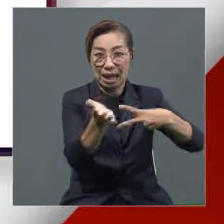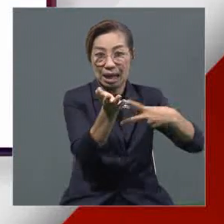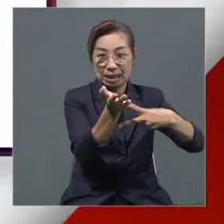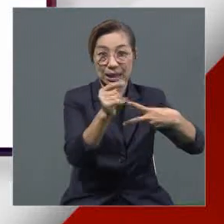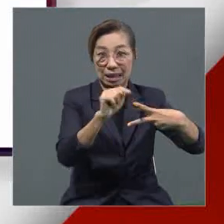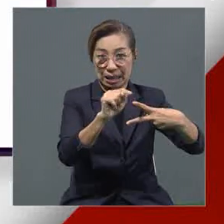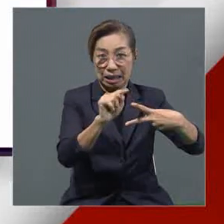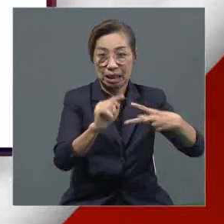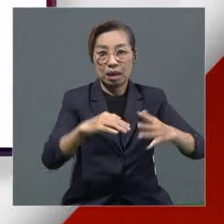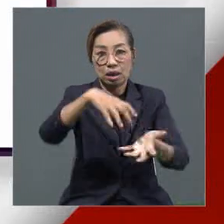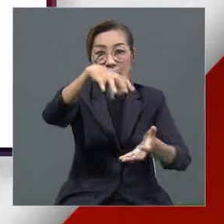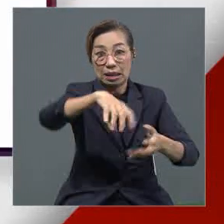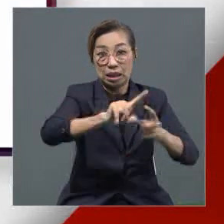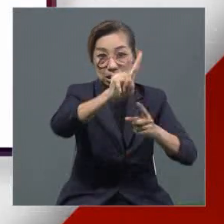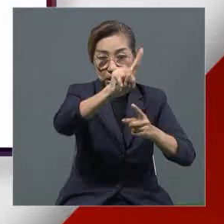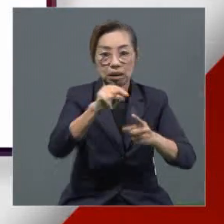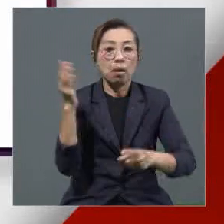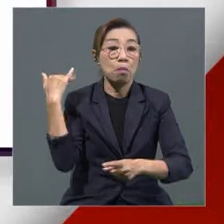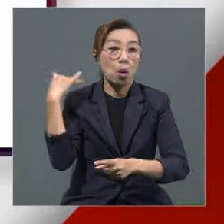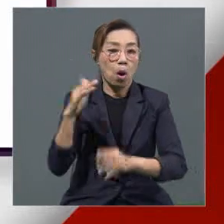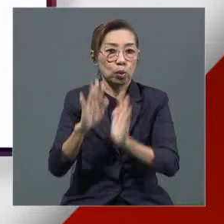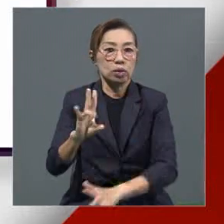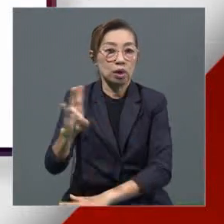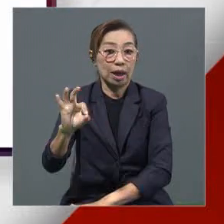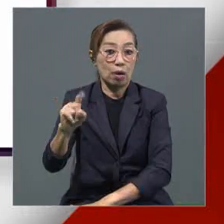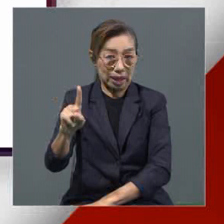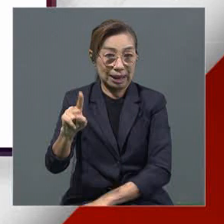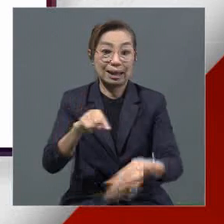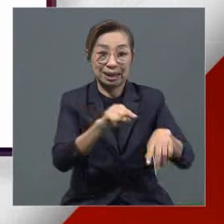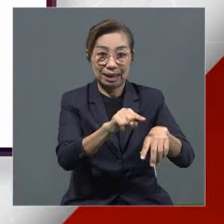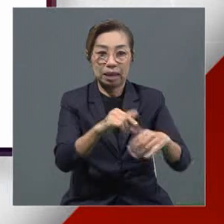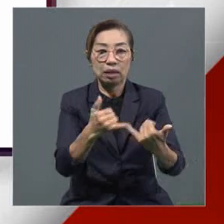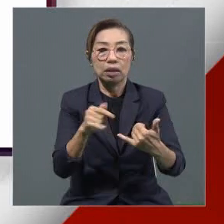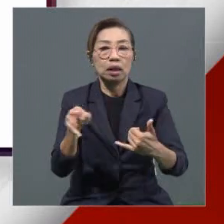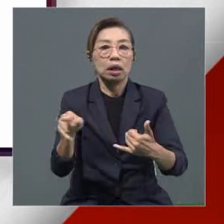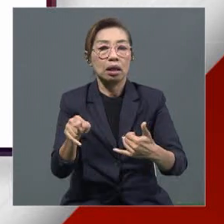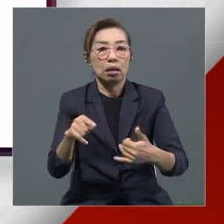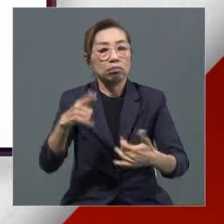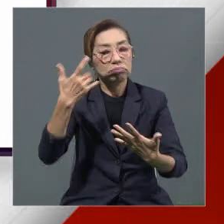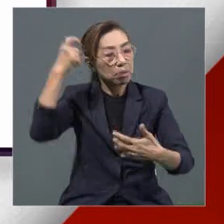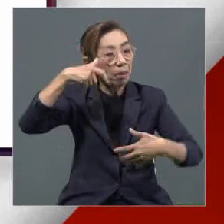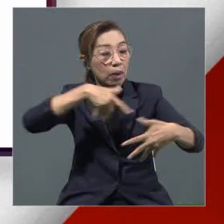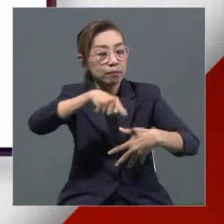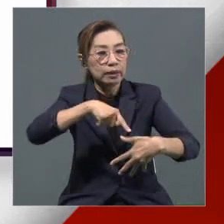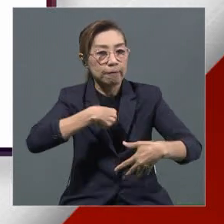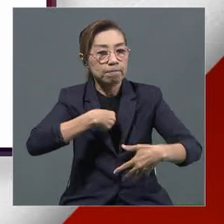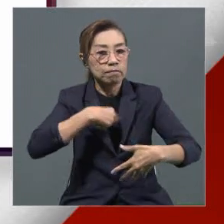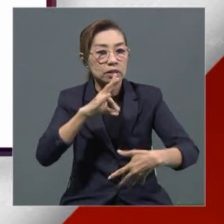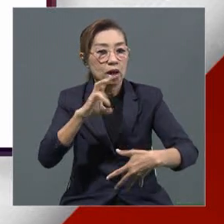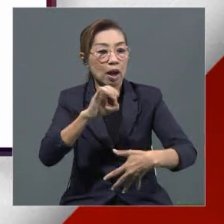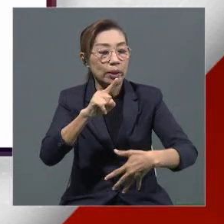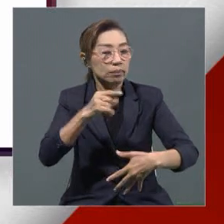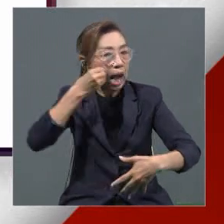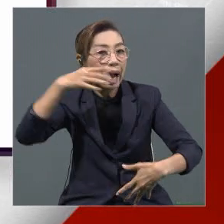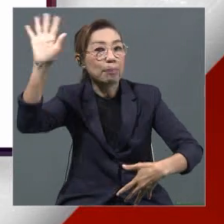ดอำเภอแม่สอดจังหวัดตากยอดเดิม791คนปรากฏว่าจุดเนี้ยเขาสมัครใจเดินทางกลับเองทั้งหมดทุกคน791คนเล